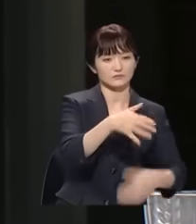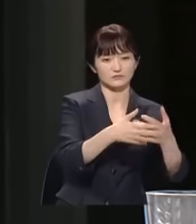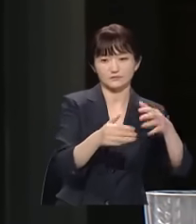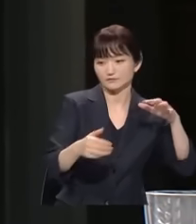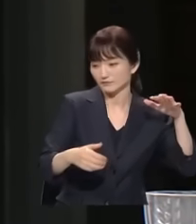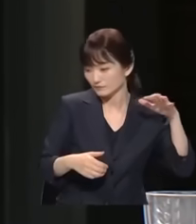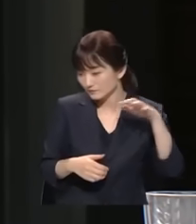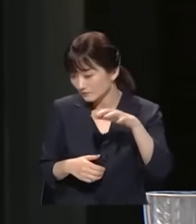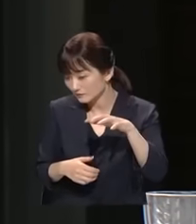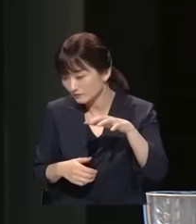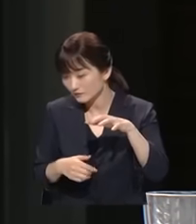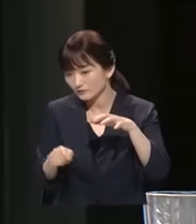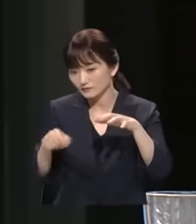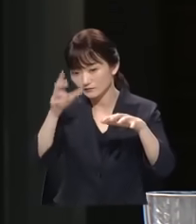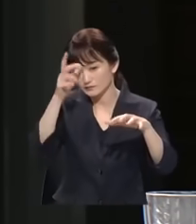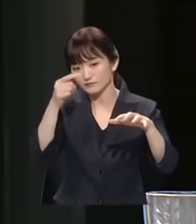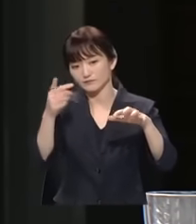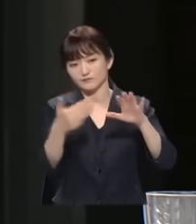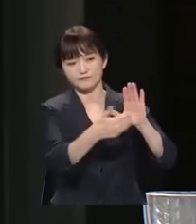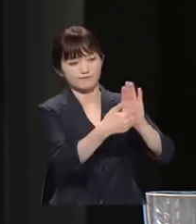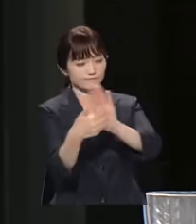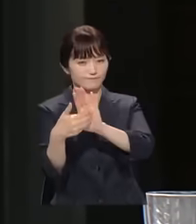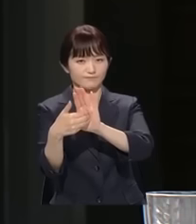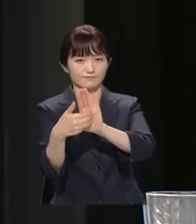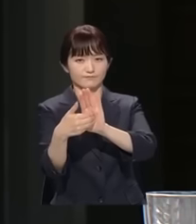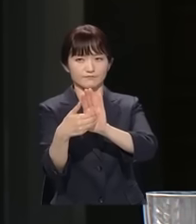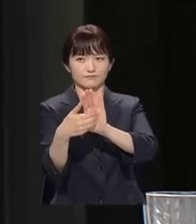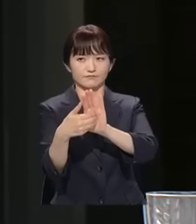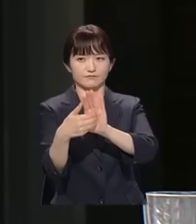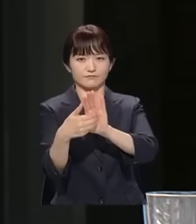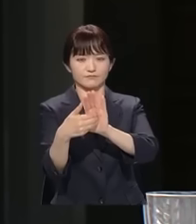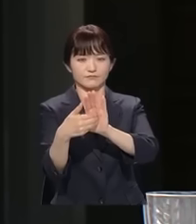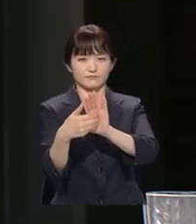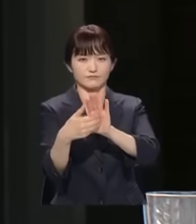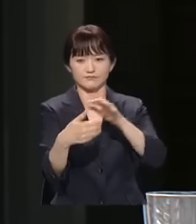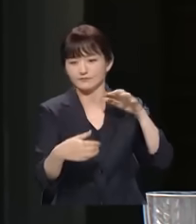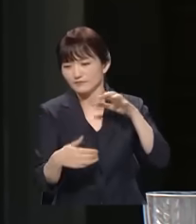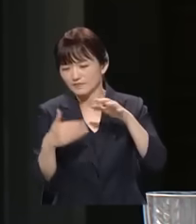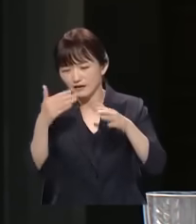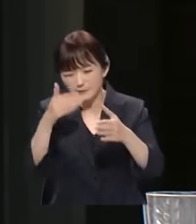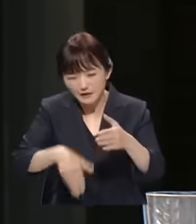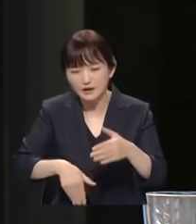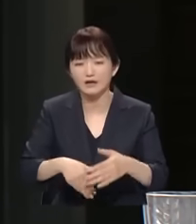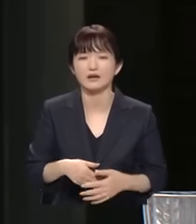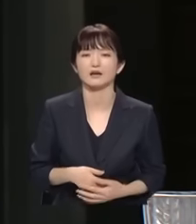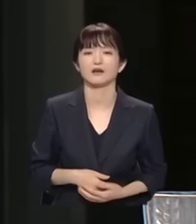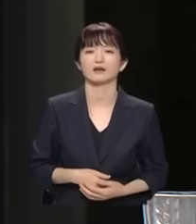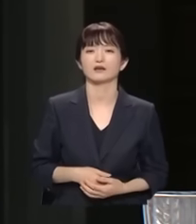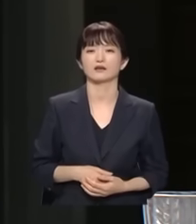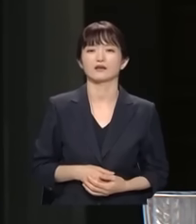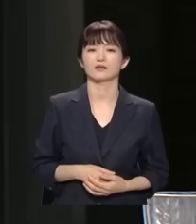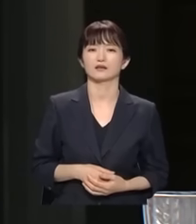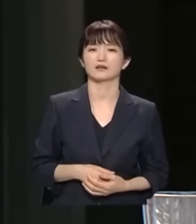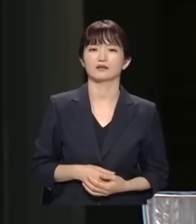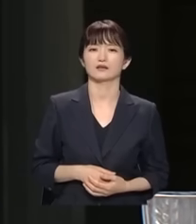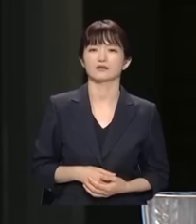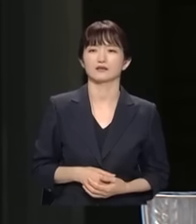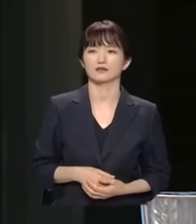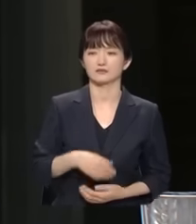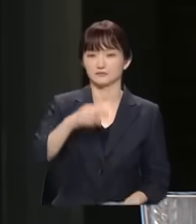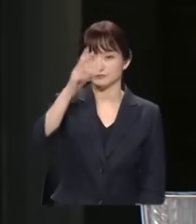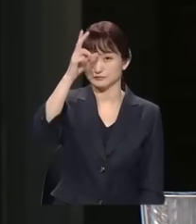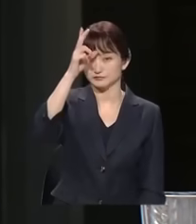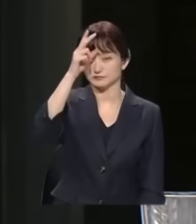습격을 하려다 경찰들의 만류로 미수에 그쳤는데 자 보신 것처럼